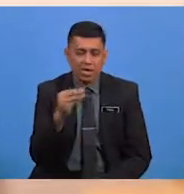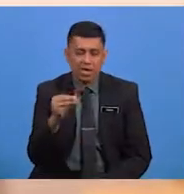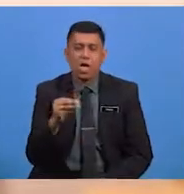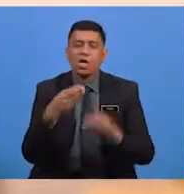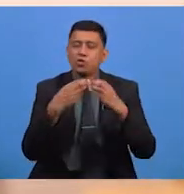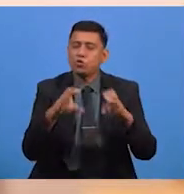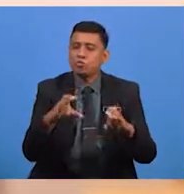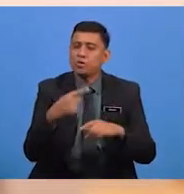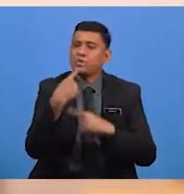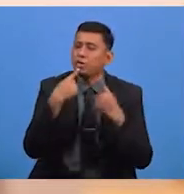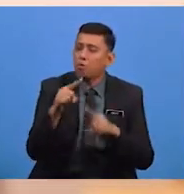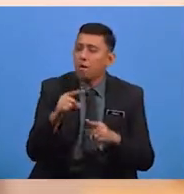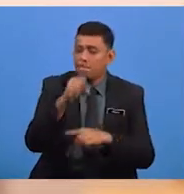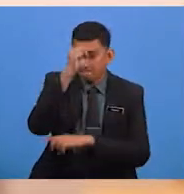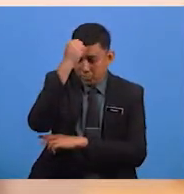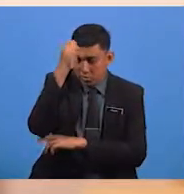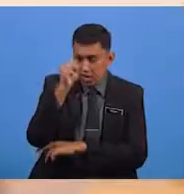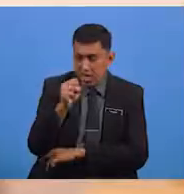jawab persoalan cikgu ini.